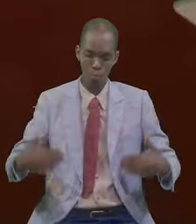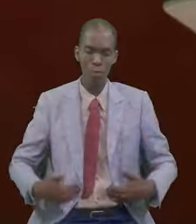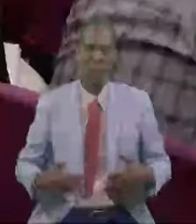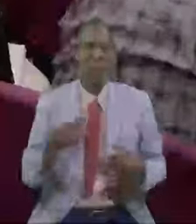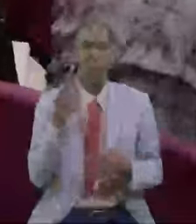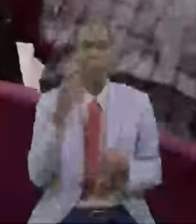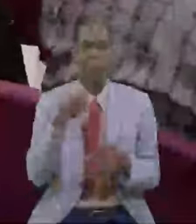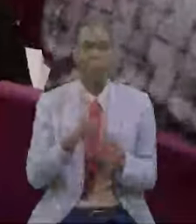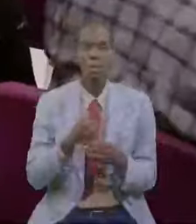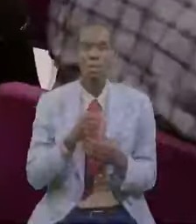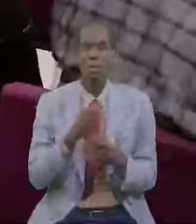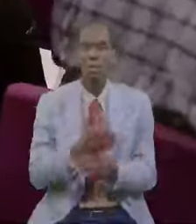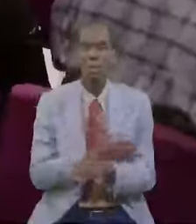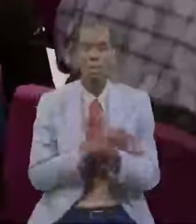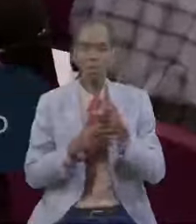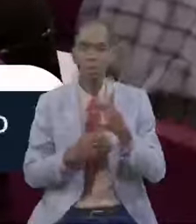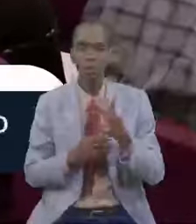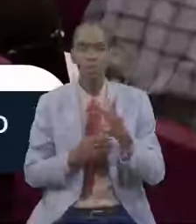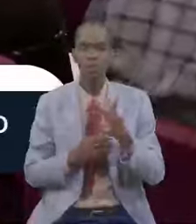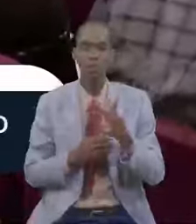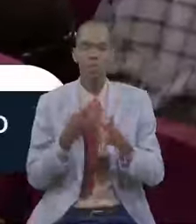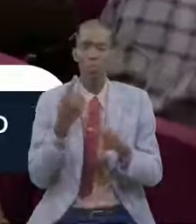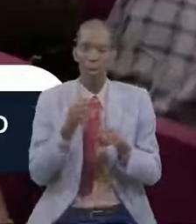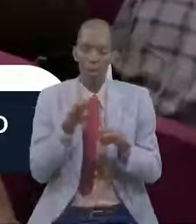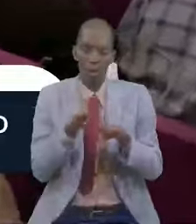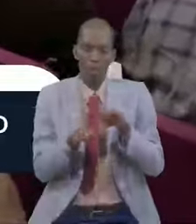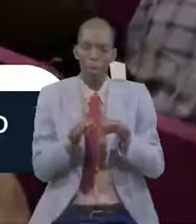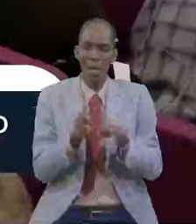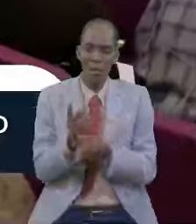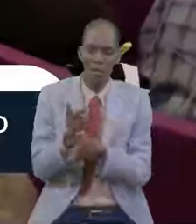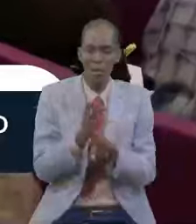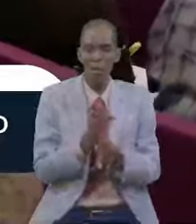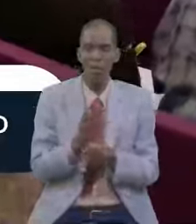de tenir tout son corps en bride. Numéro